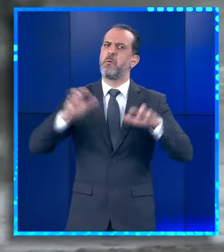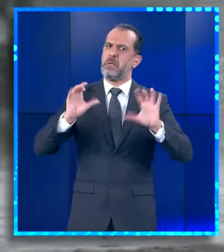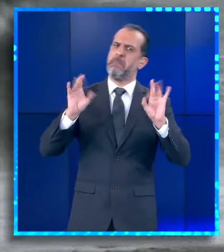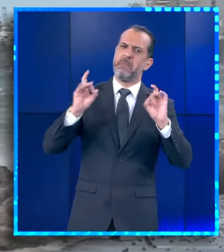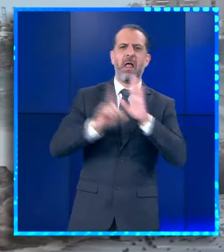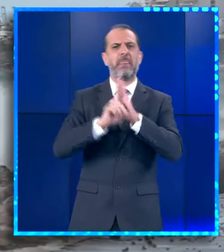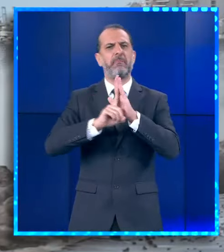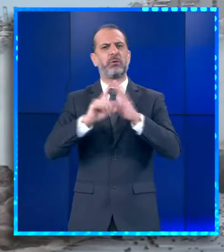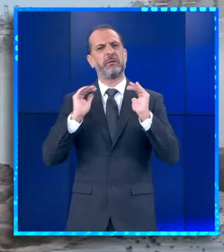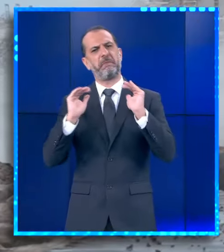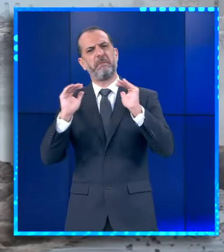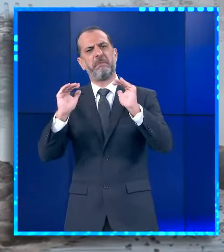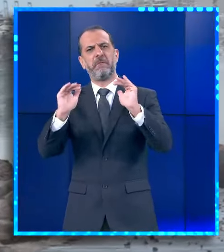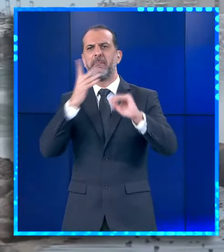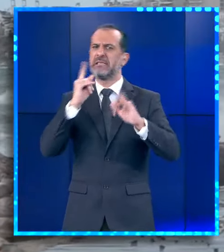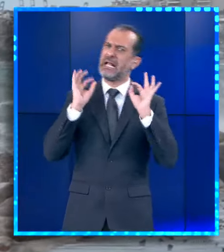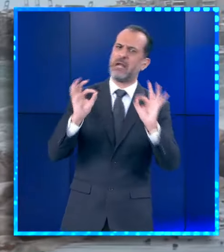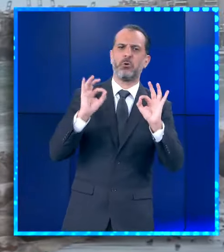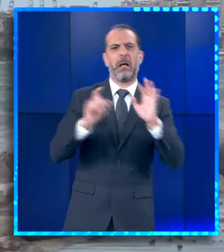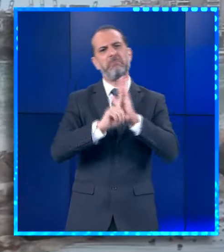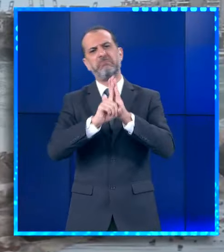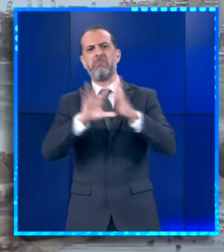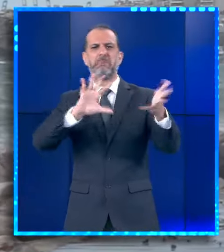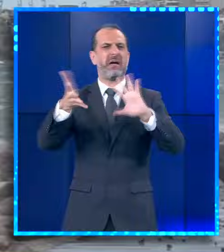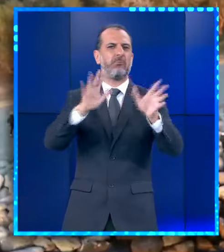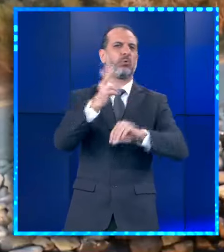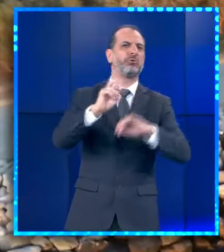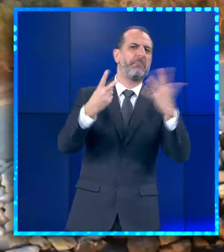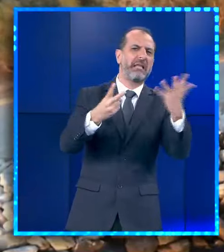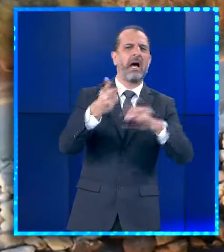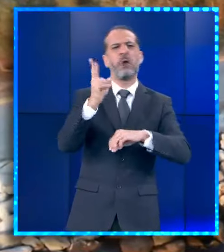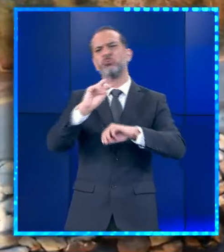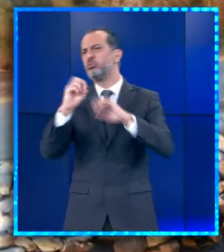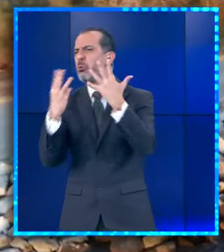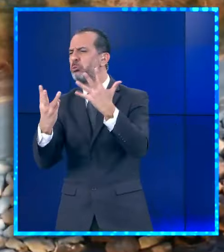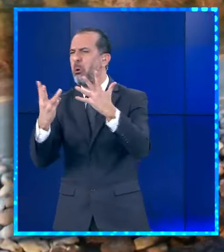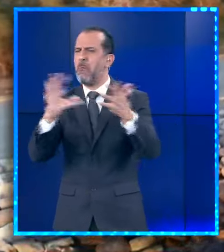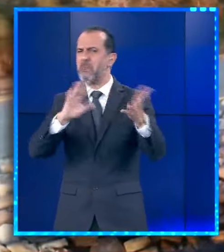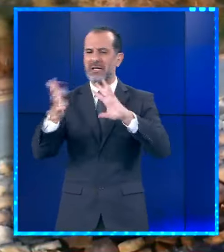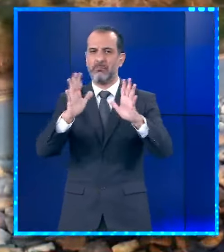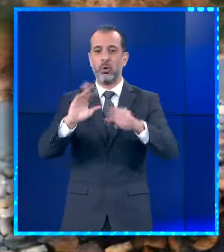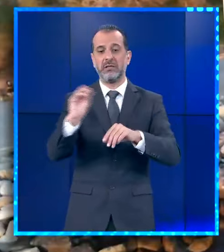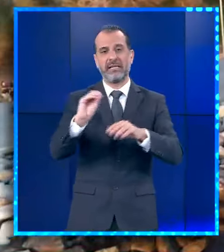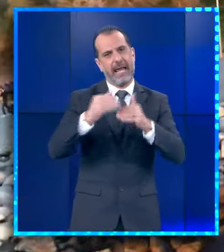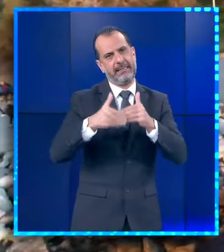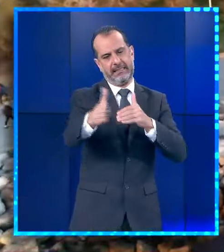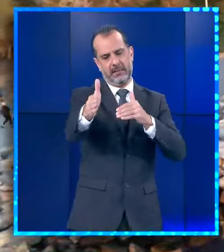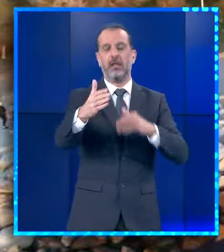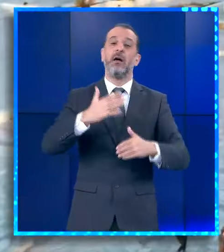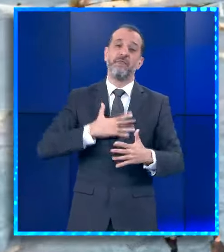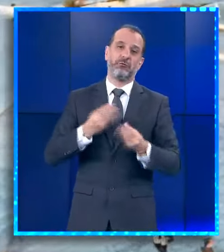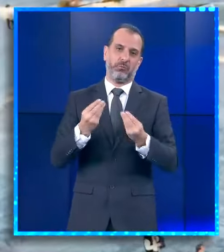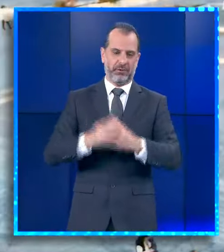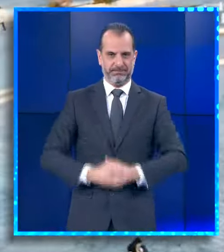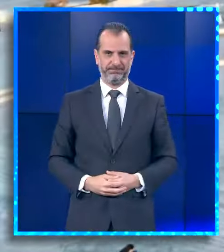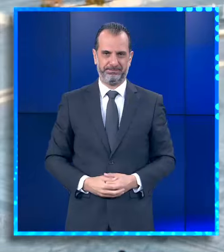διατηρηθούν οι θερμοκρασίες κοντά στα κανονικά επίπεδα, δηλαδή θα φτάσουμε στους 27 με 28 βαθμούς από την Τετάρτη και μετά. Σε ευχαριστώ πολύ,